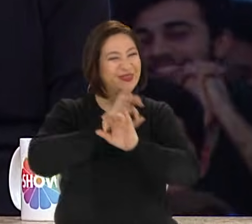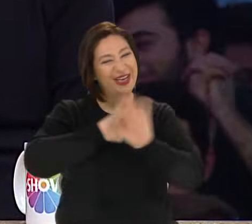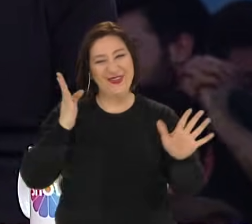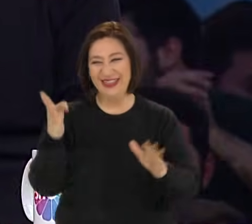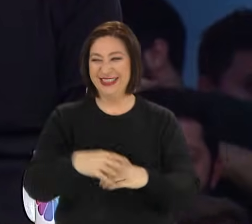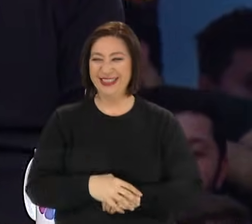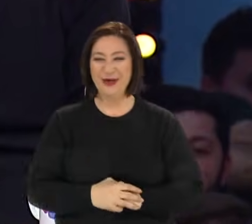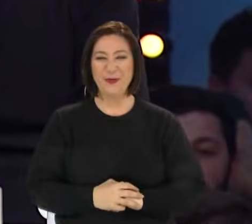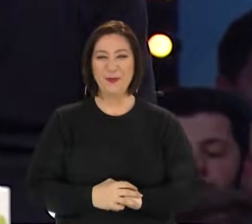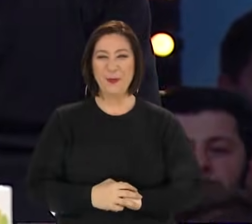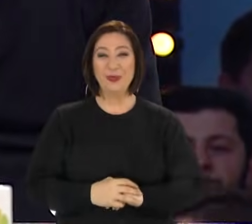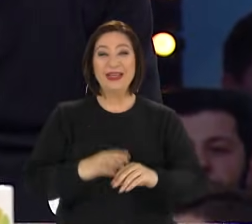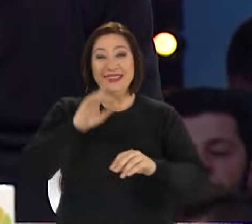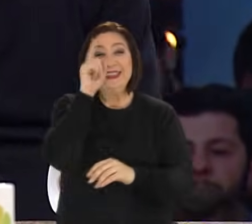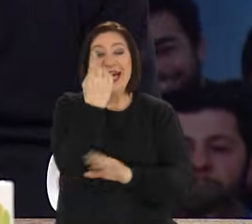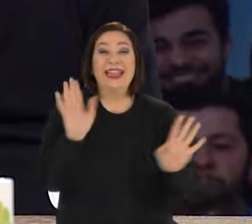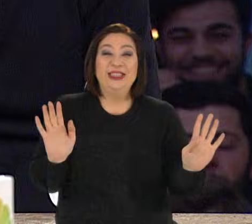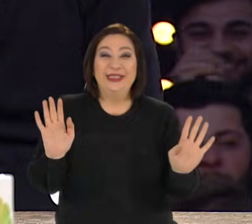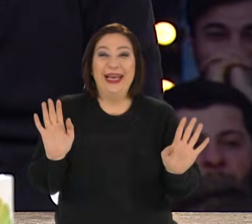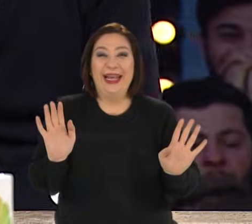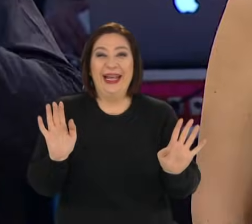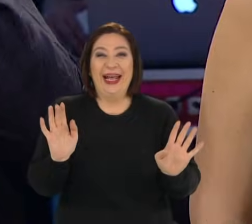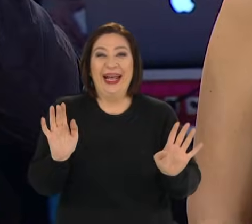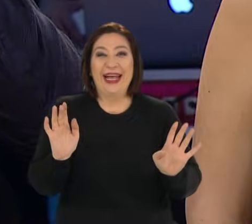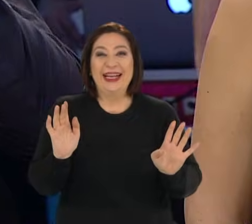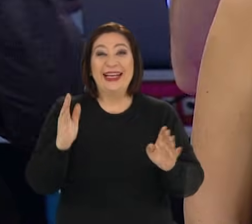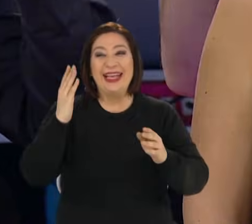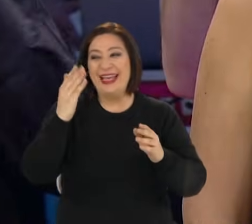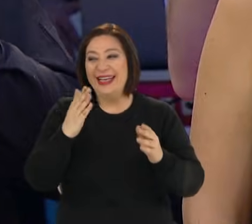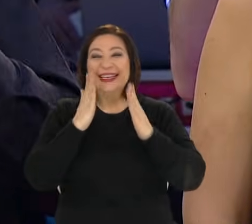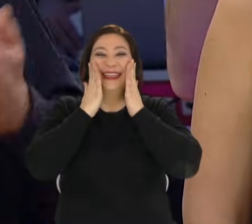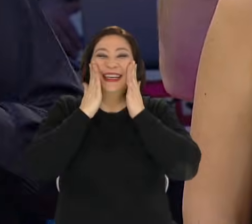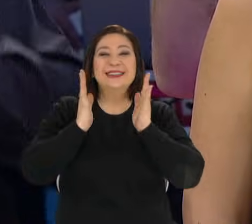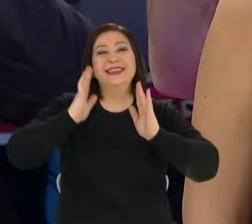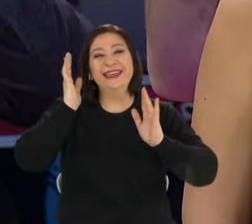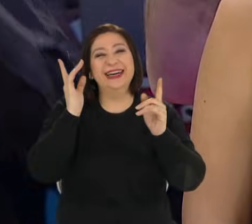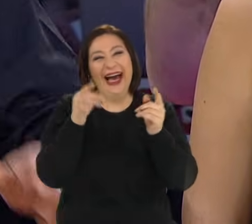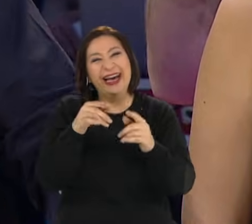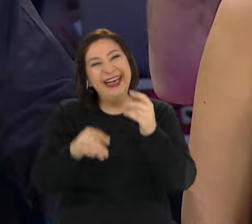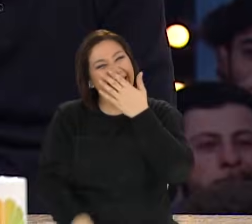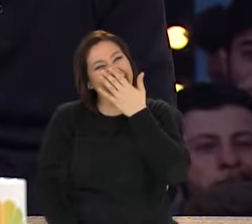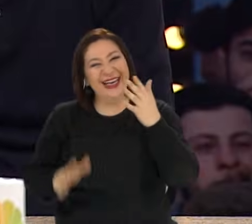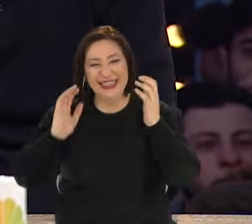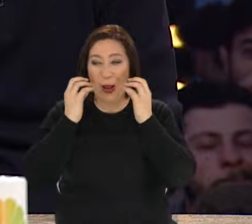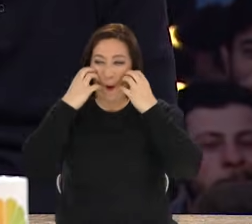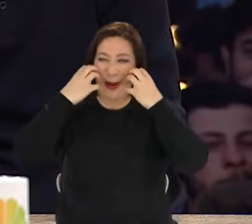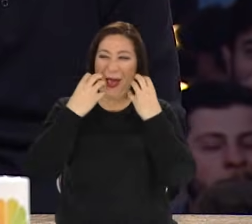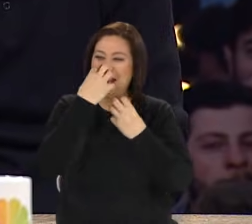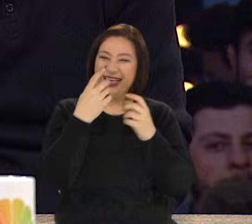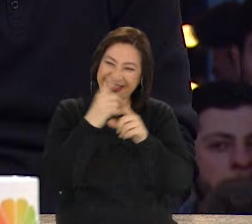Mükemmel. Sadece bu şey yani kesme biçme hani germe sıkıştırma falan gibi.